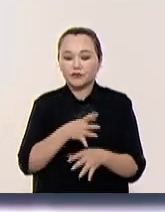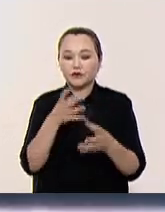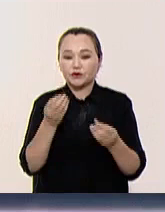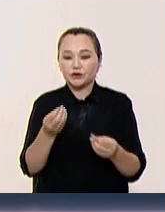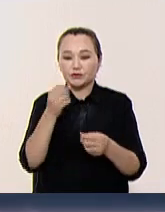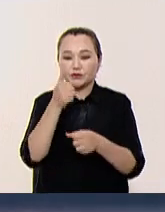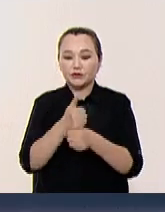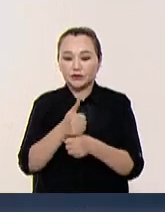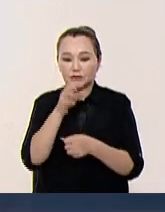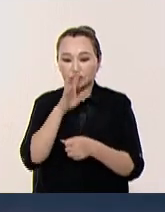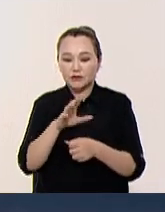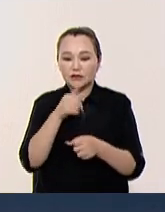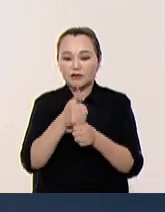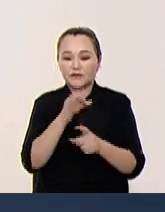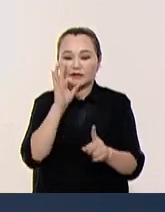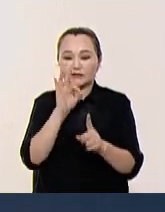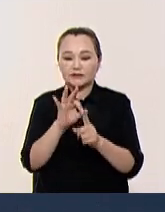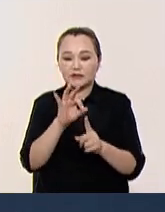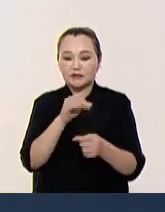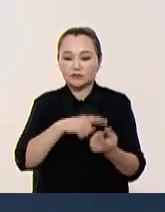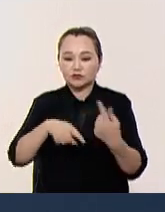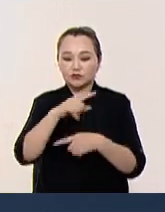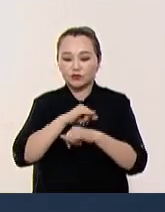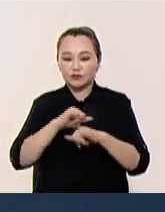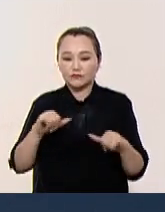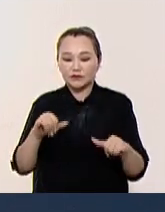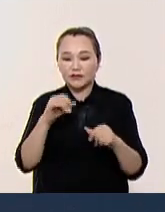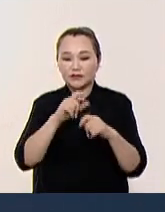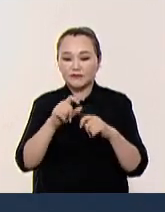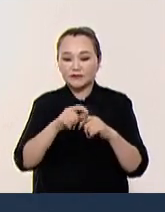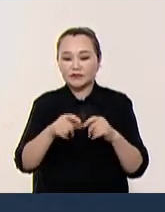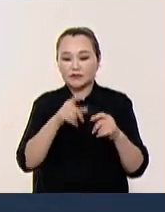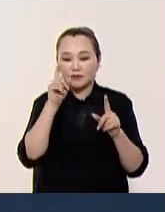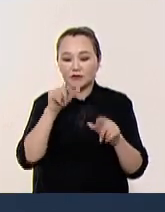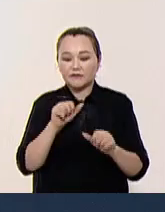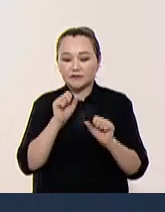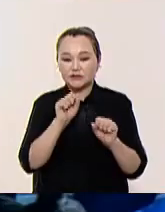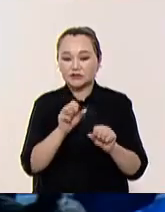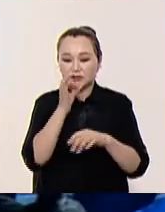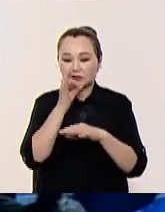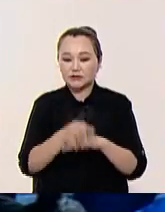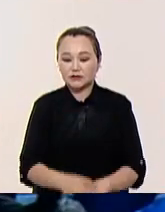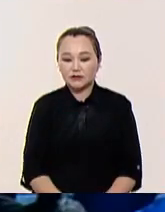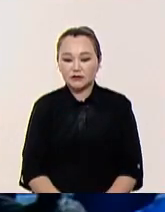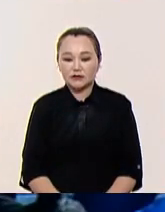Сондай-ақ мемлекет басшысы басты мақсатымыз кәсіпкерлікті дамытып, инвесторлардың құқығын қорғау деді.